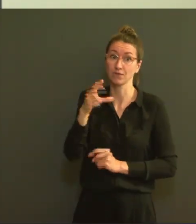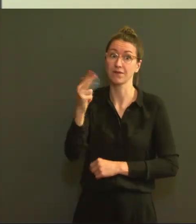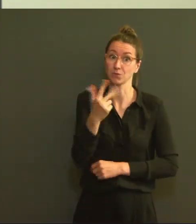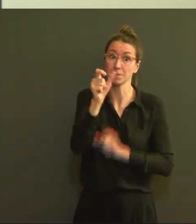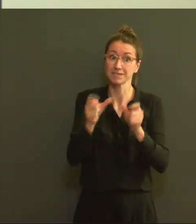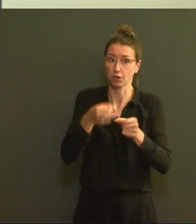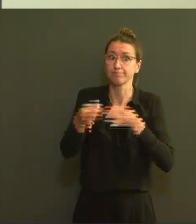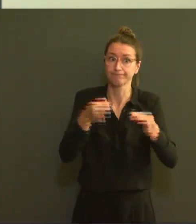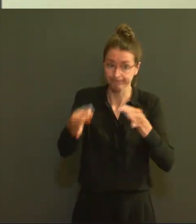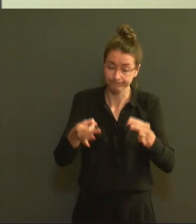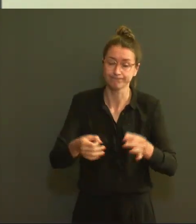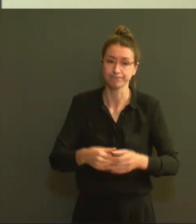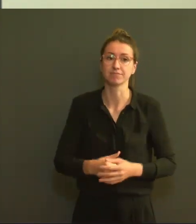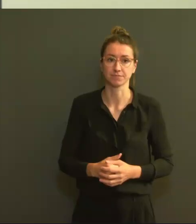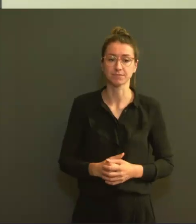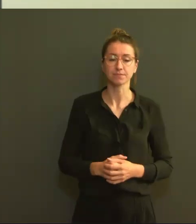3,28 personnes.